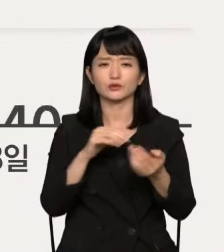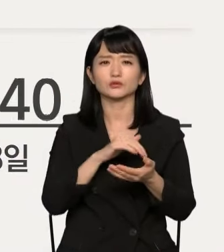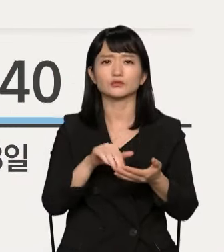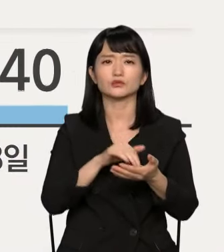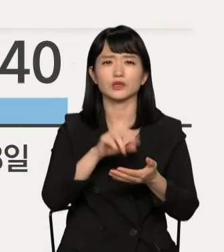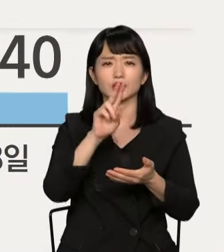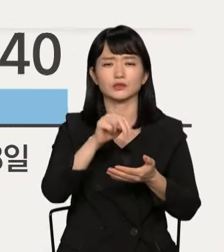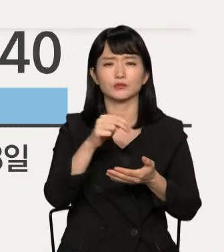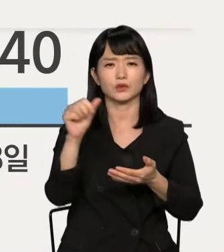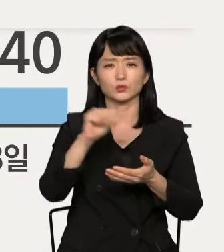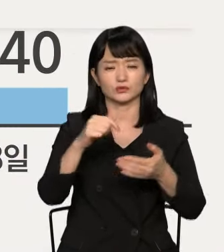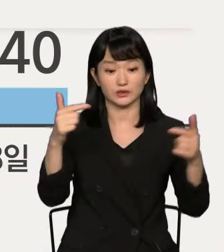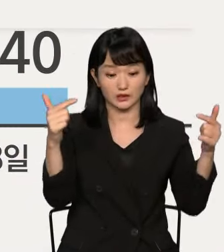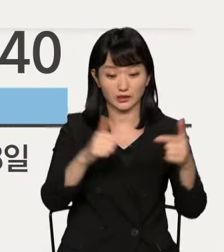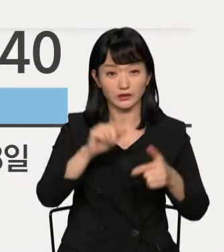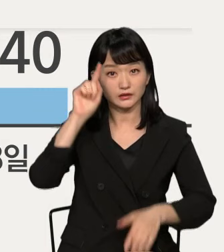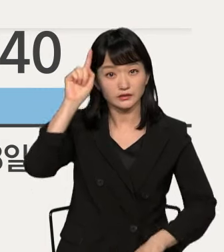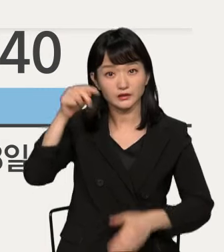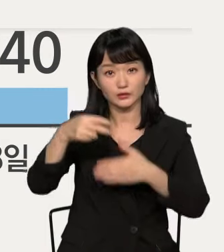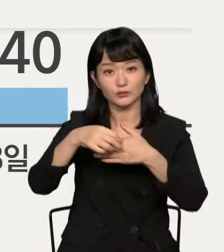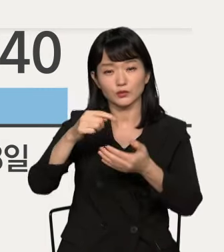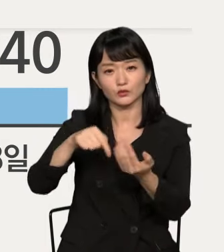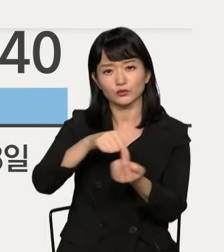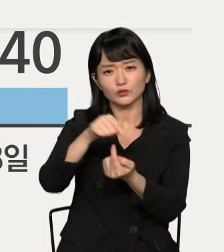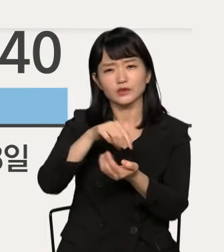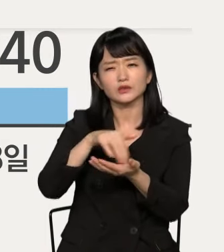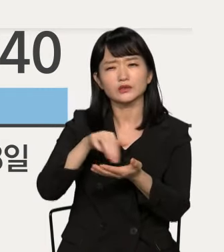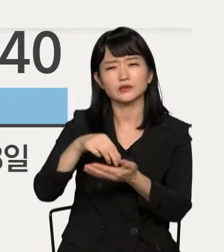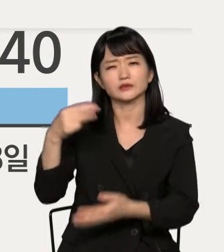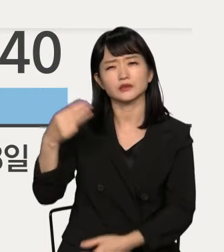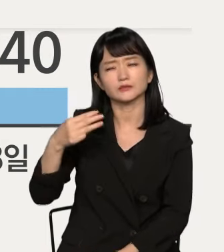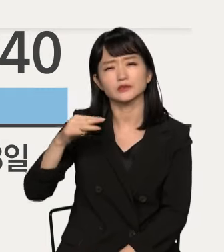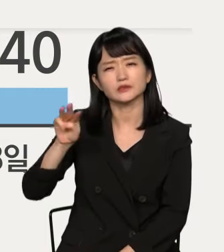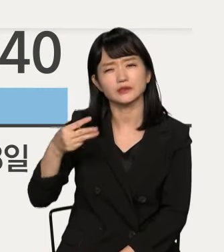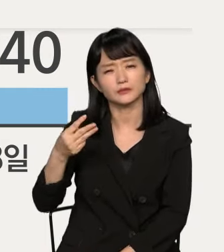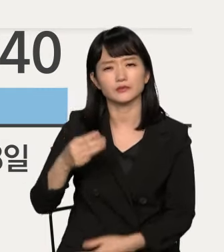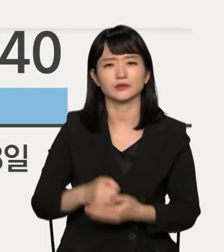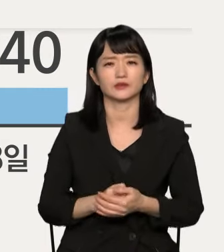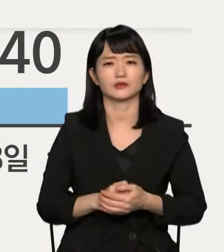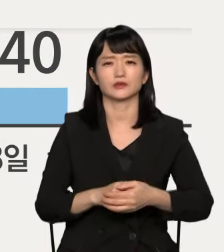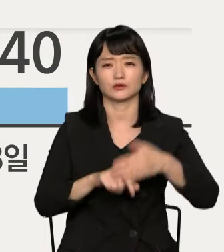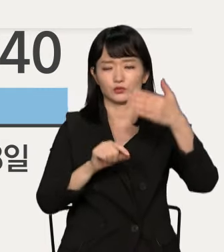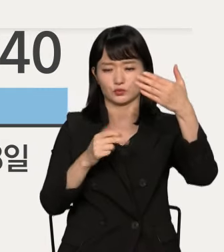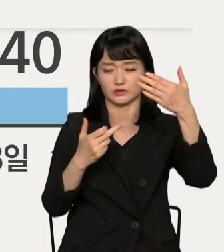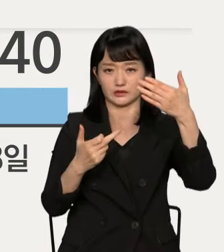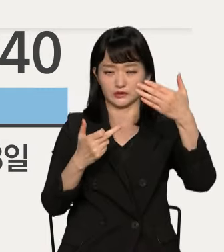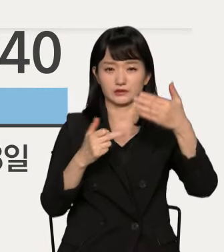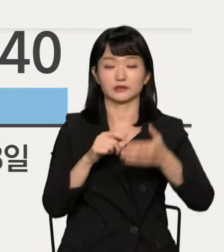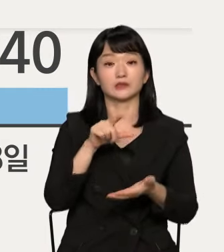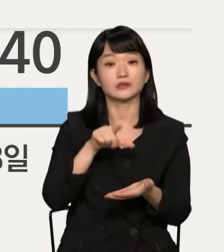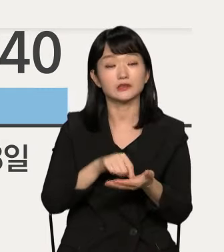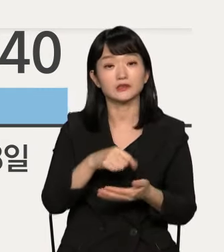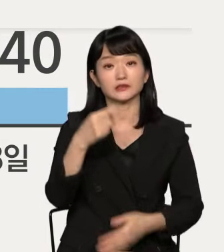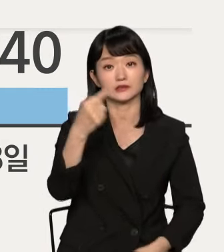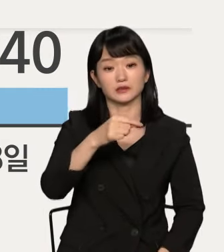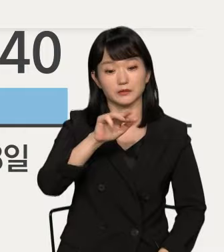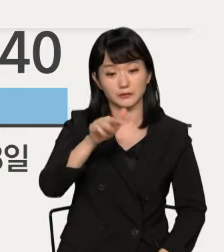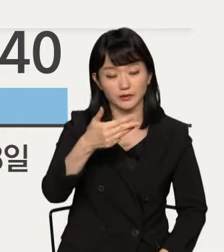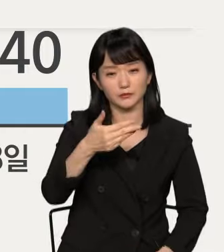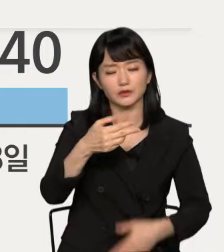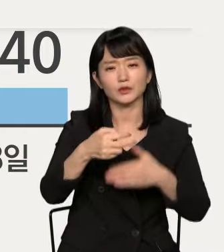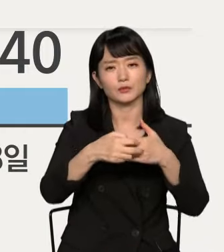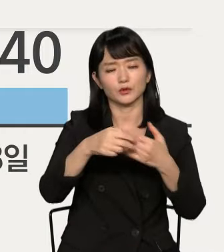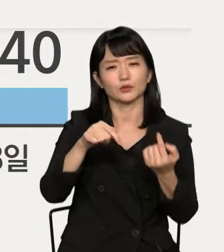건데요 내일 여는 곳도 3,300 곳에 불과합니다 추석 당일인 17일에는 약 18800 곳만 문을